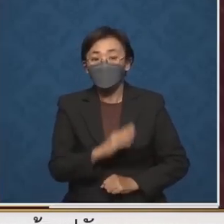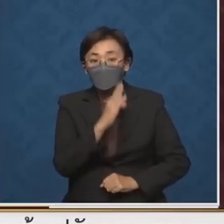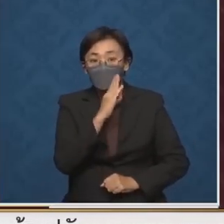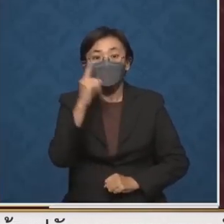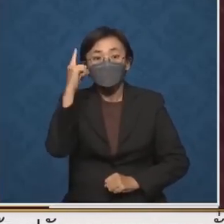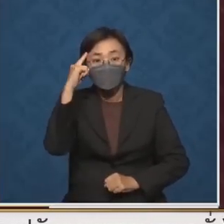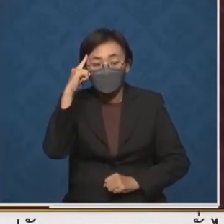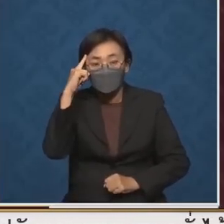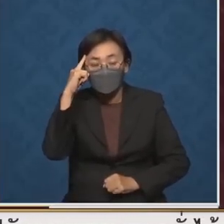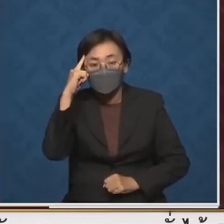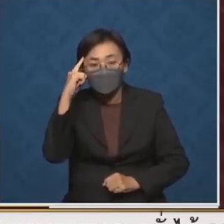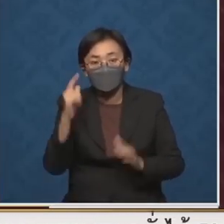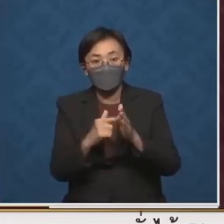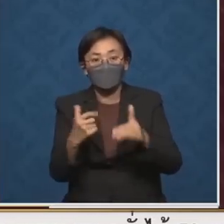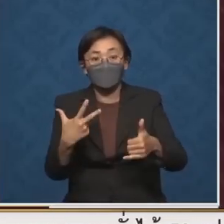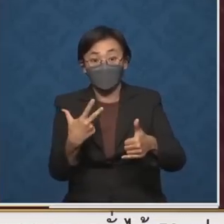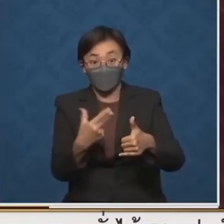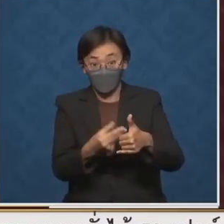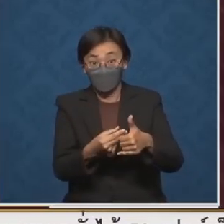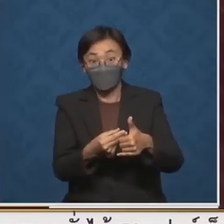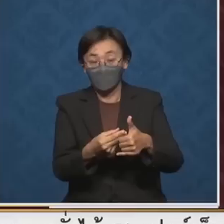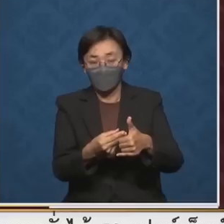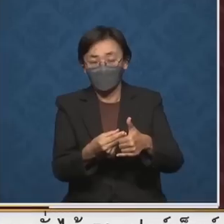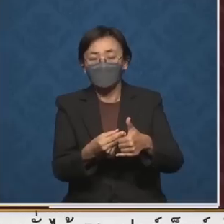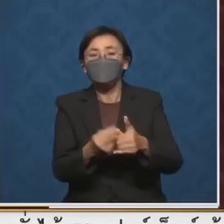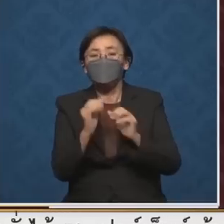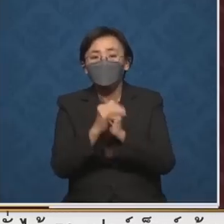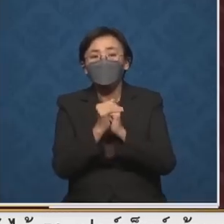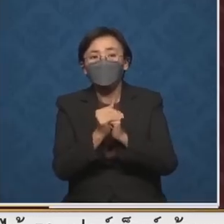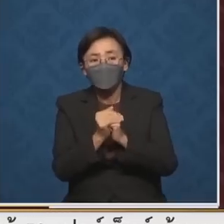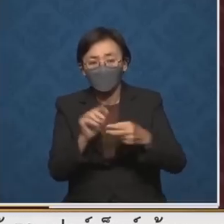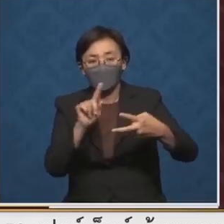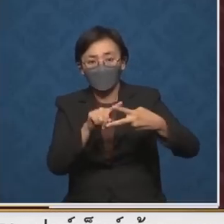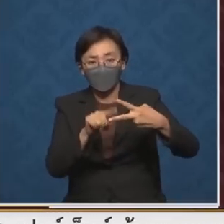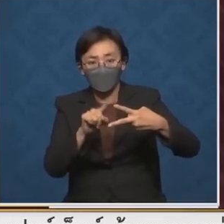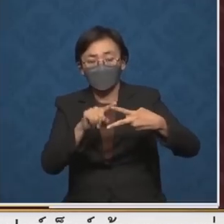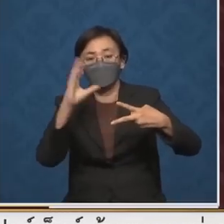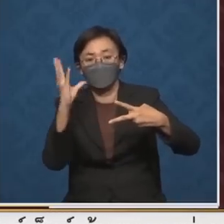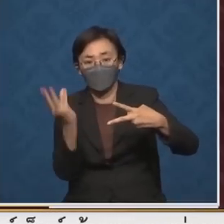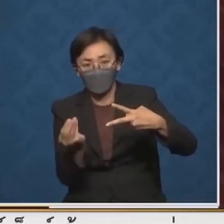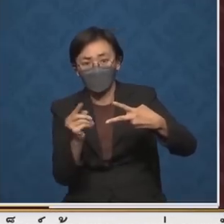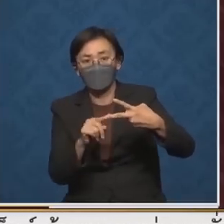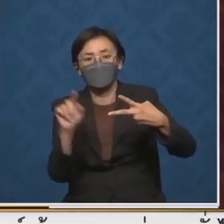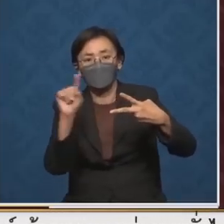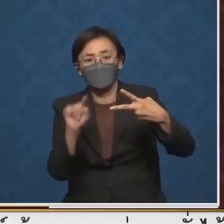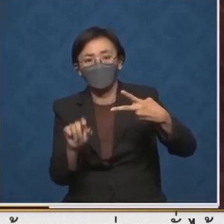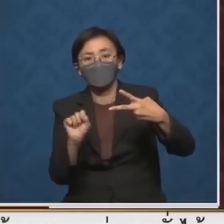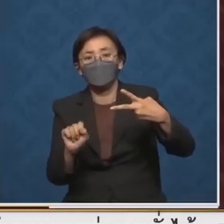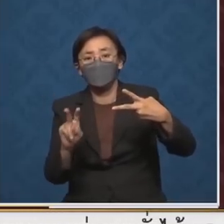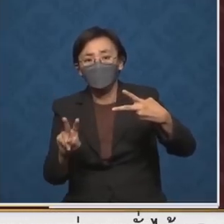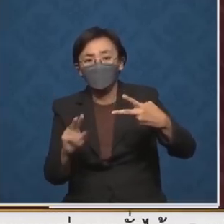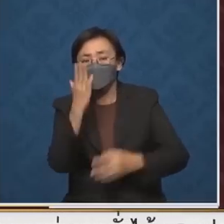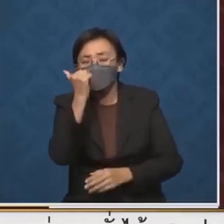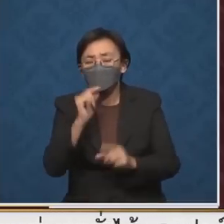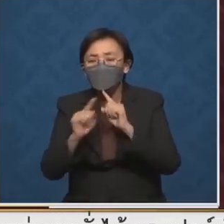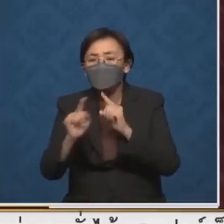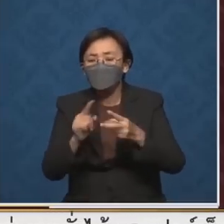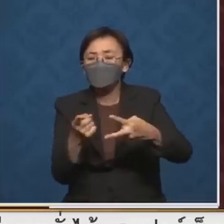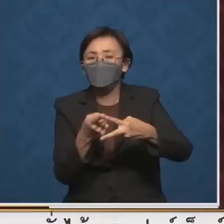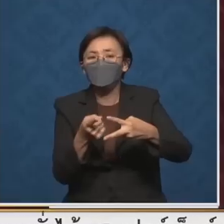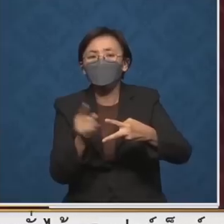วัคซีนที่ผลิเป็นกระแสหักของจีนคือ Sinopharm กับ Sinovacทำไมถไม่ติดต่อ Sinopharmทำ